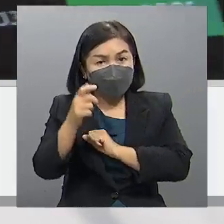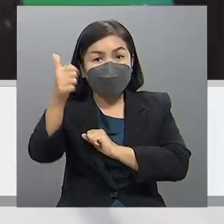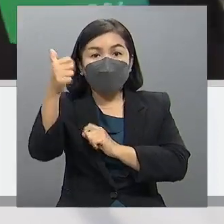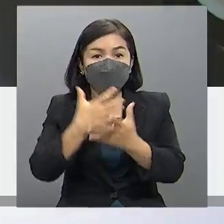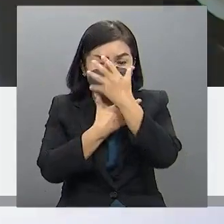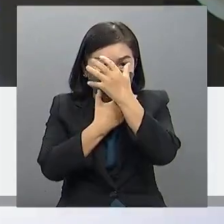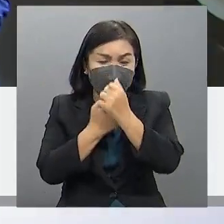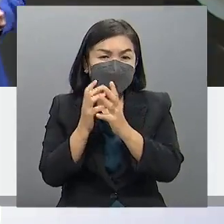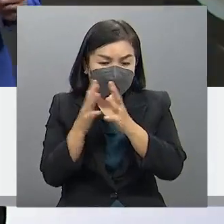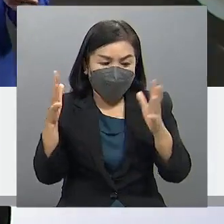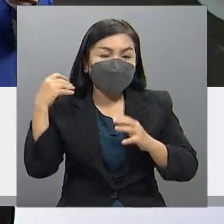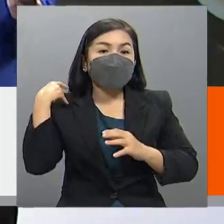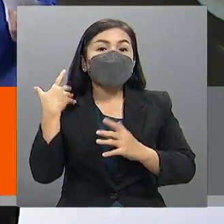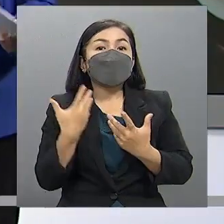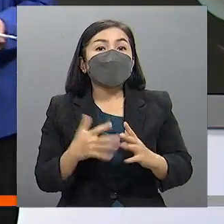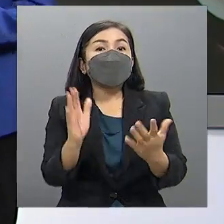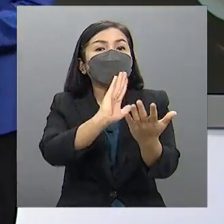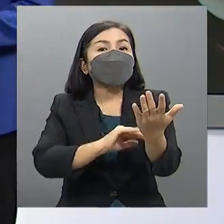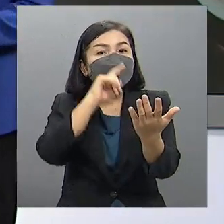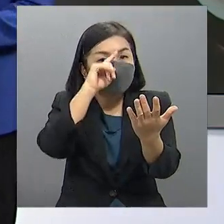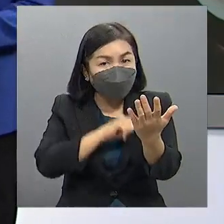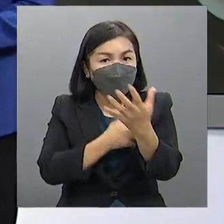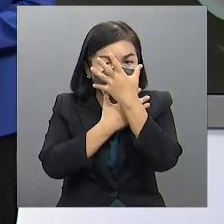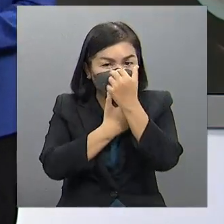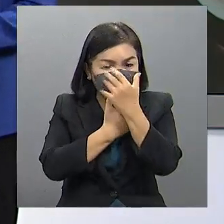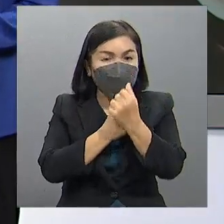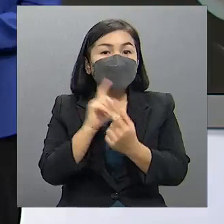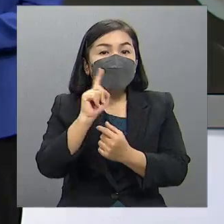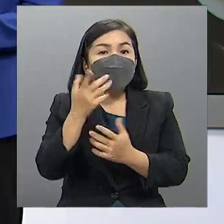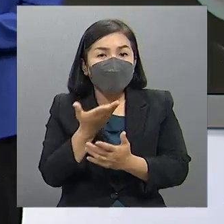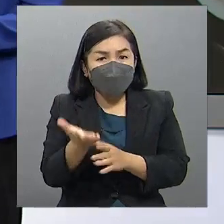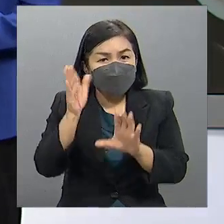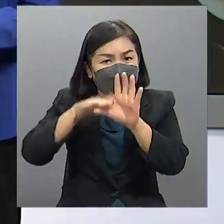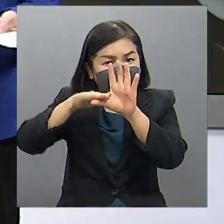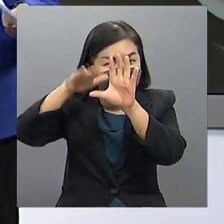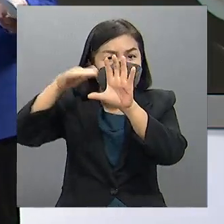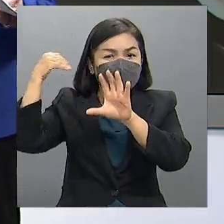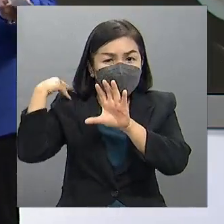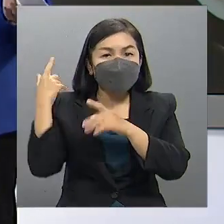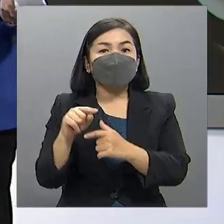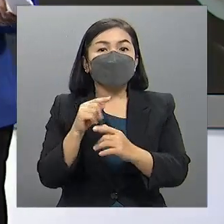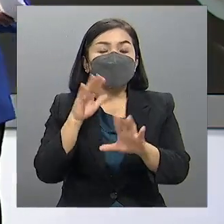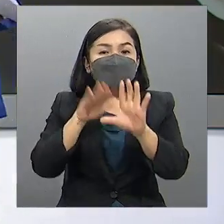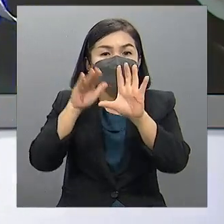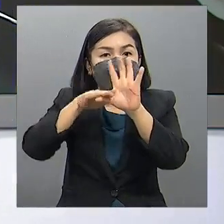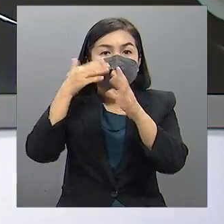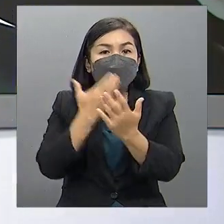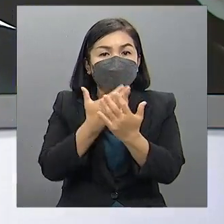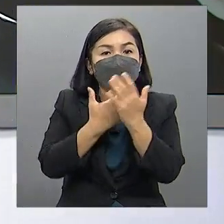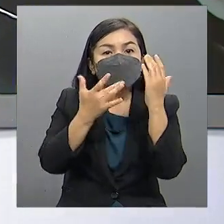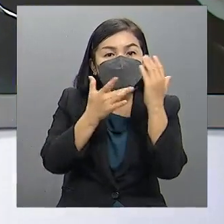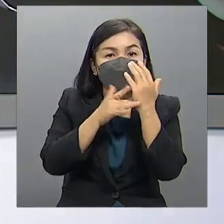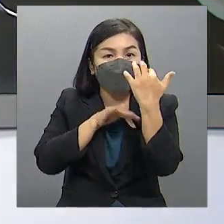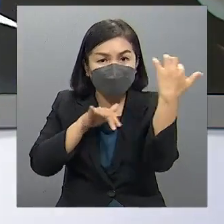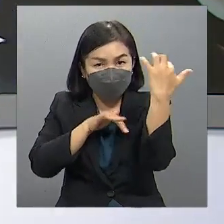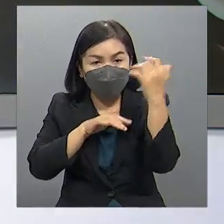สำหรับถ่ายนะคะมีนักลงทุนหน้าใหม่ขอลงสนามกันอย่างต่อเนื่องเลยนะคะข้อมูลจากสำนักงานคณะกรรมการกำกับหลักทรัพย์และตลาดหลัก